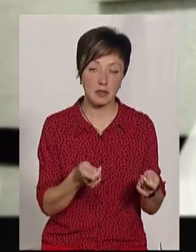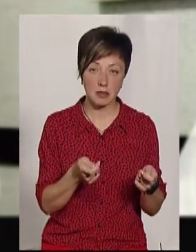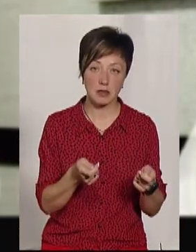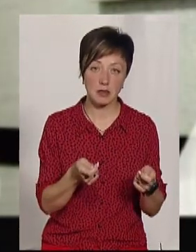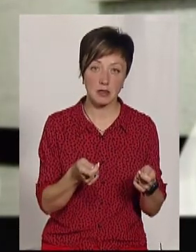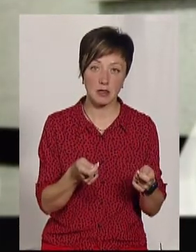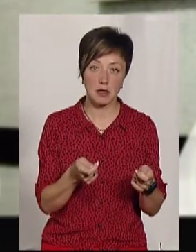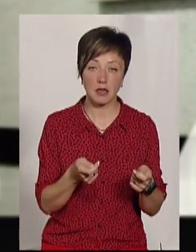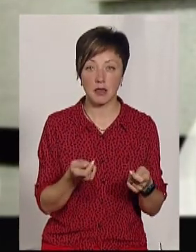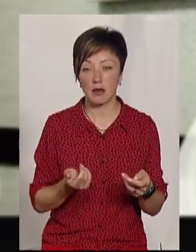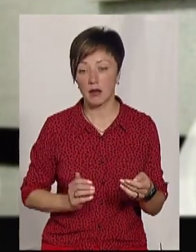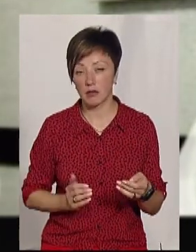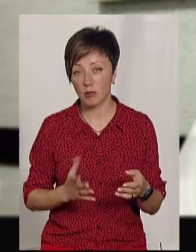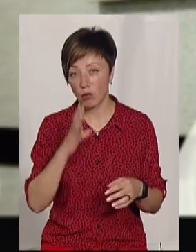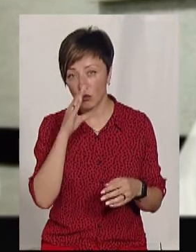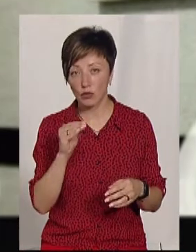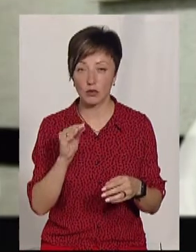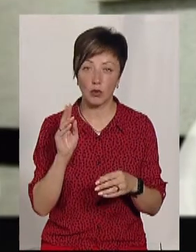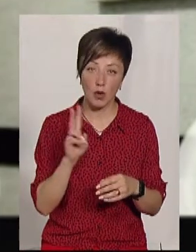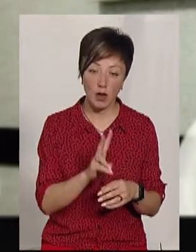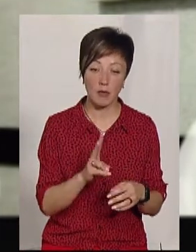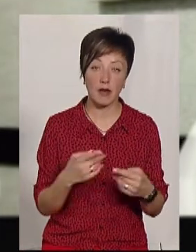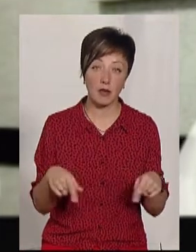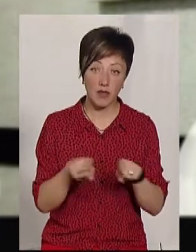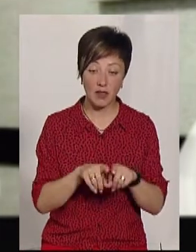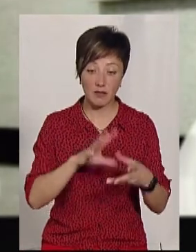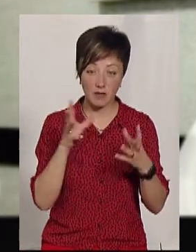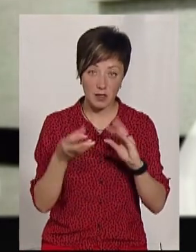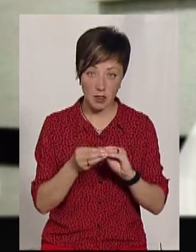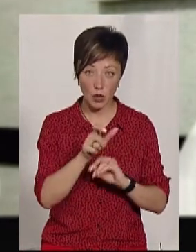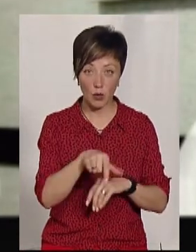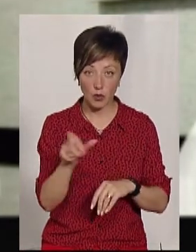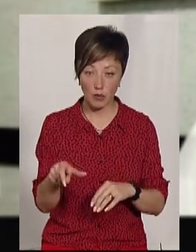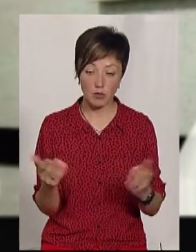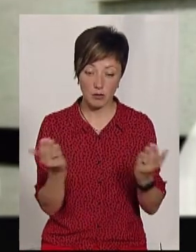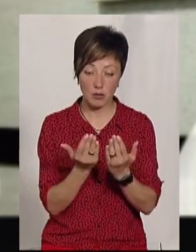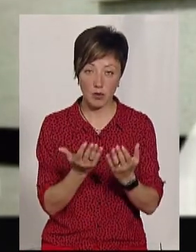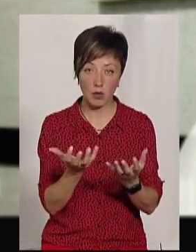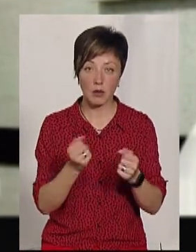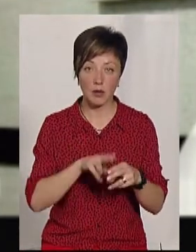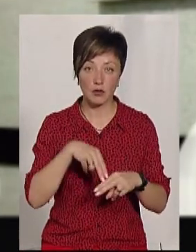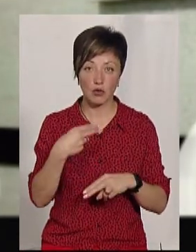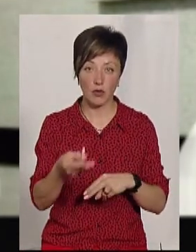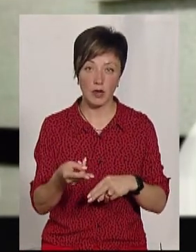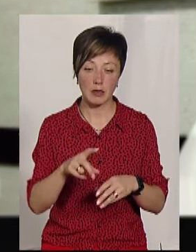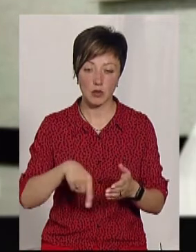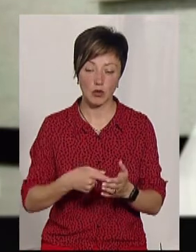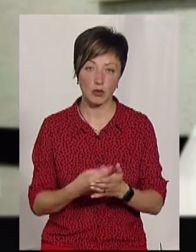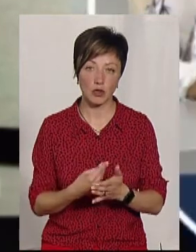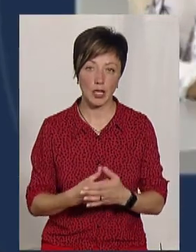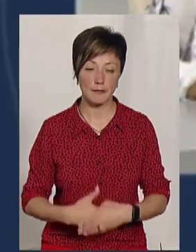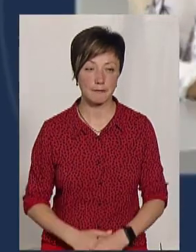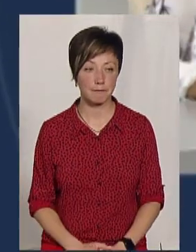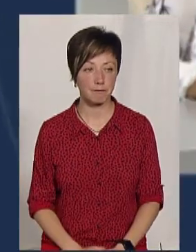перевезли перевізники, і відповідно до кількості перевезених пасажирів вони будуть отримувати відшкодування з міського